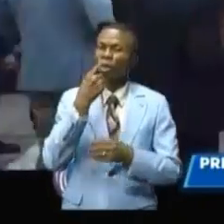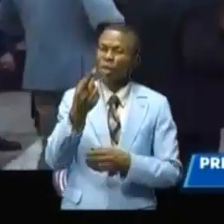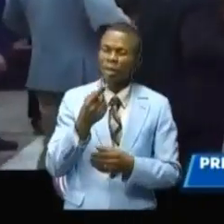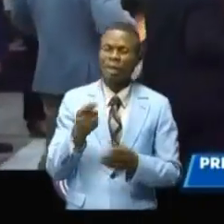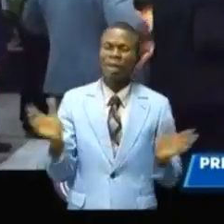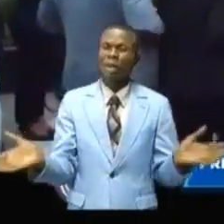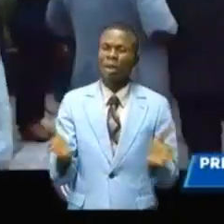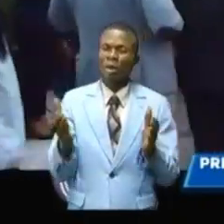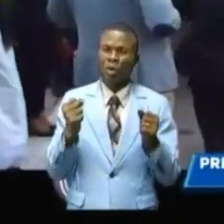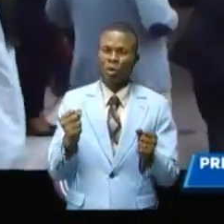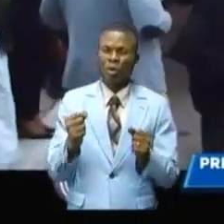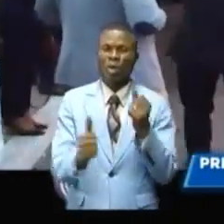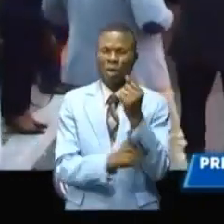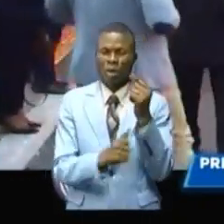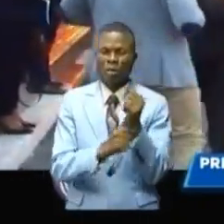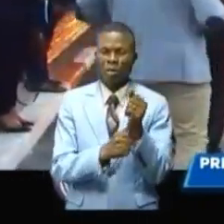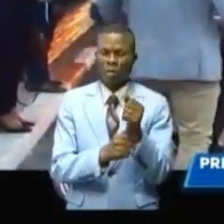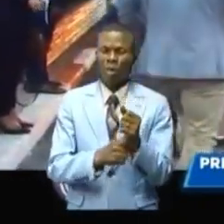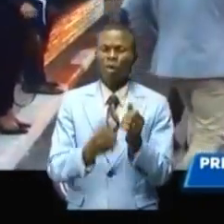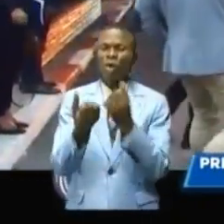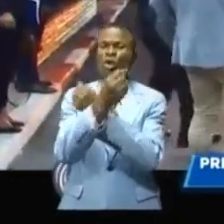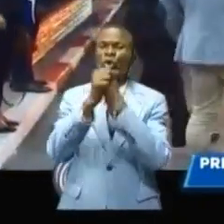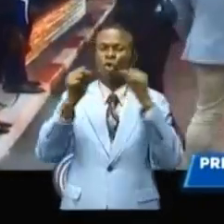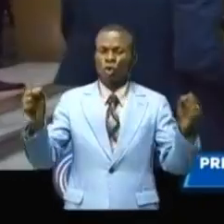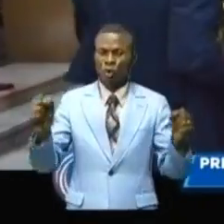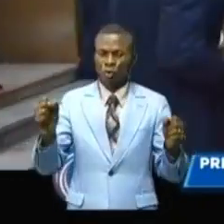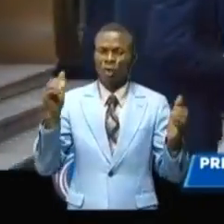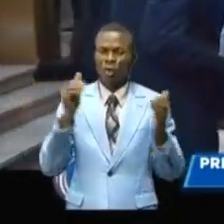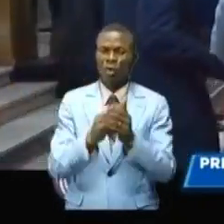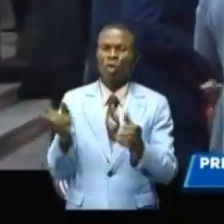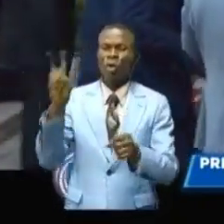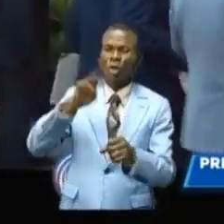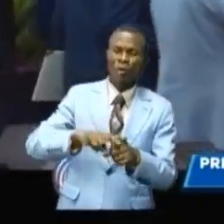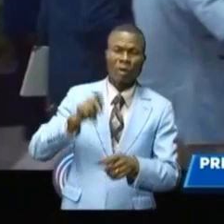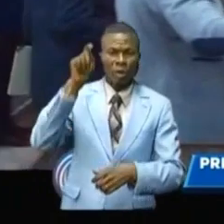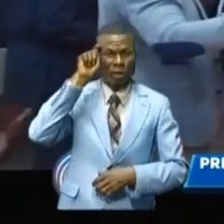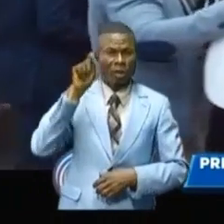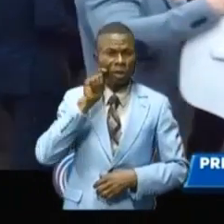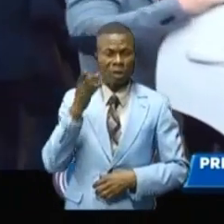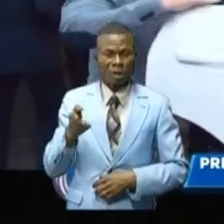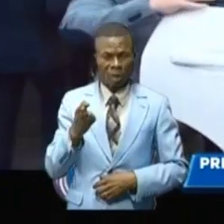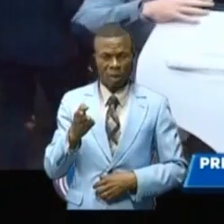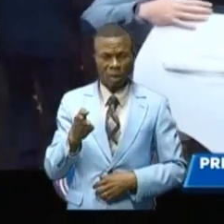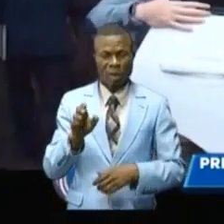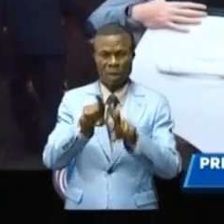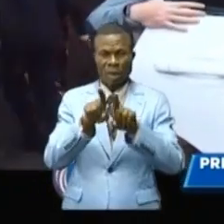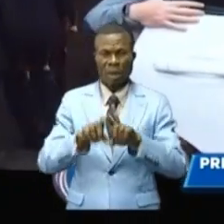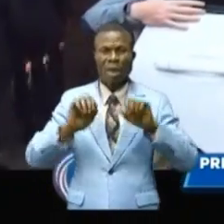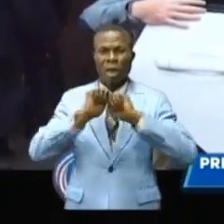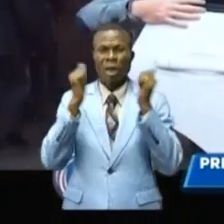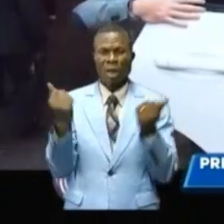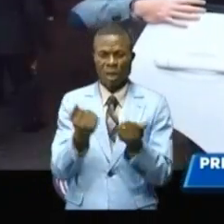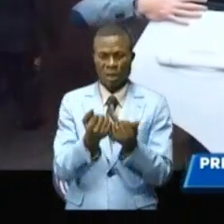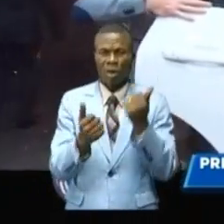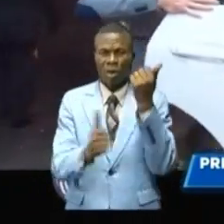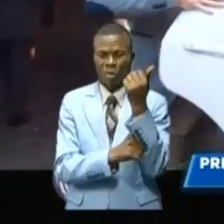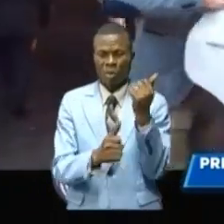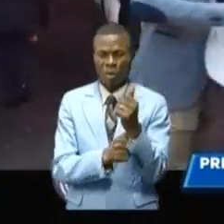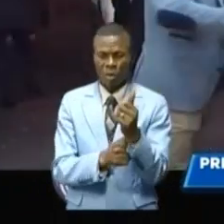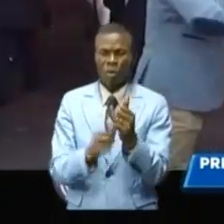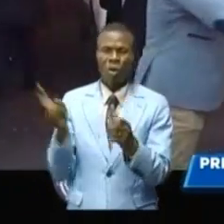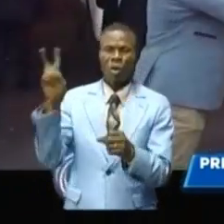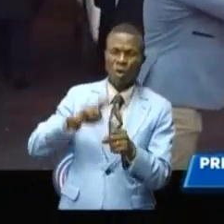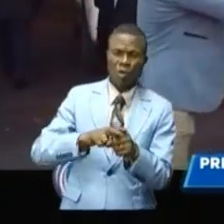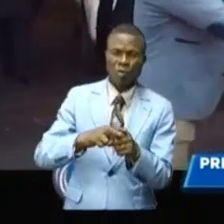d'espoir aux survivantes de viols et violences sexuelles, ainsi qu'aux associations de victimes de la guerre